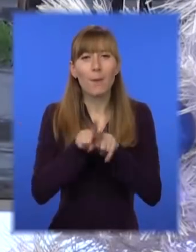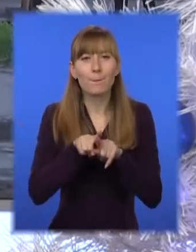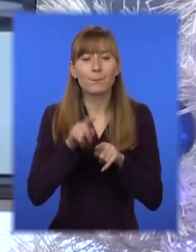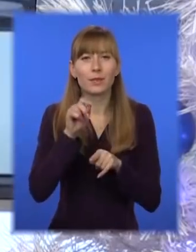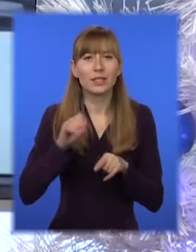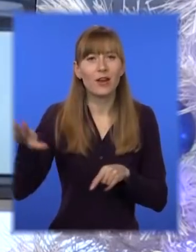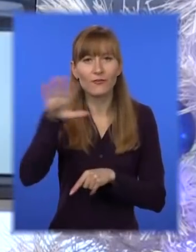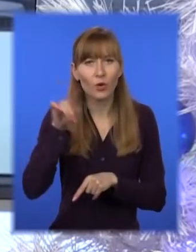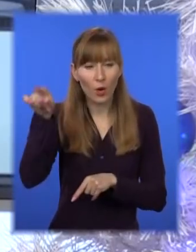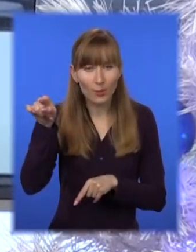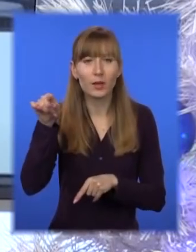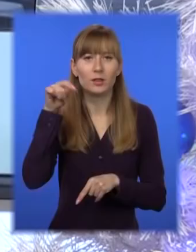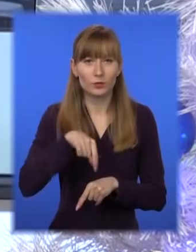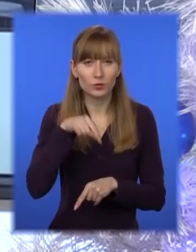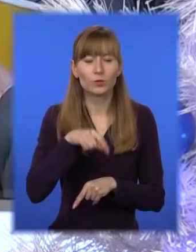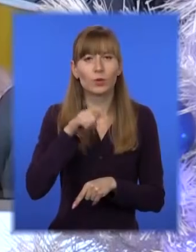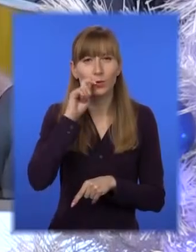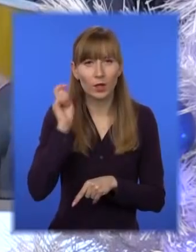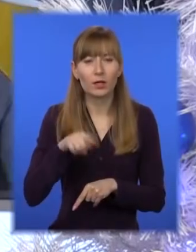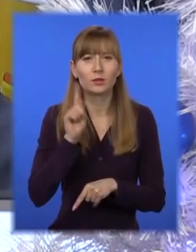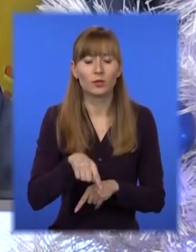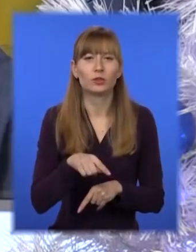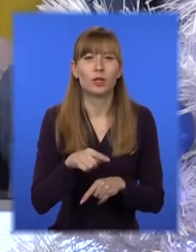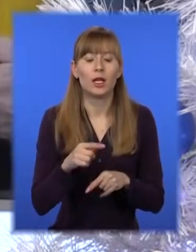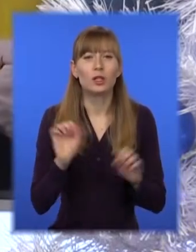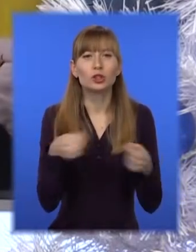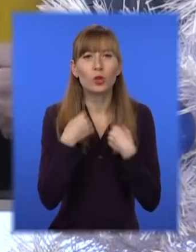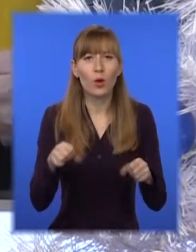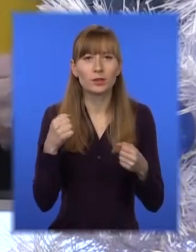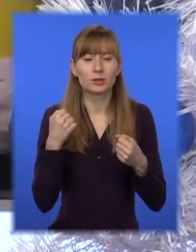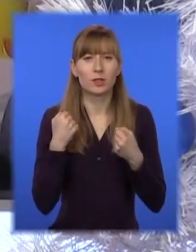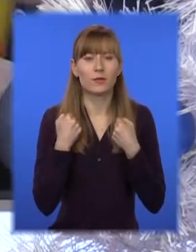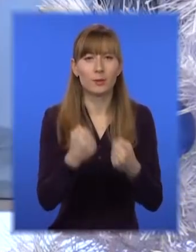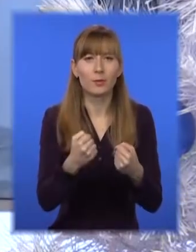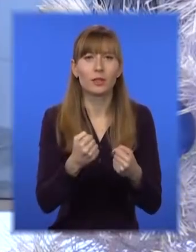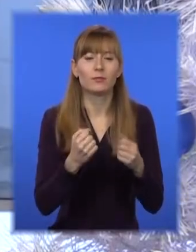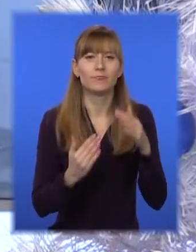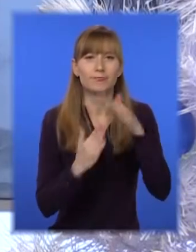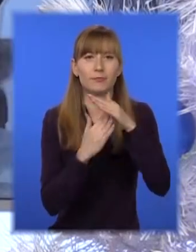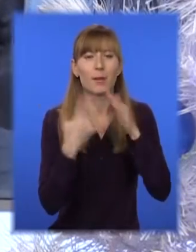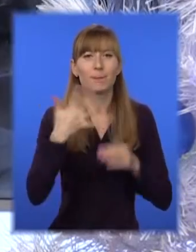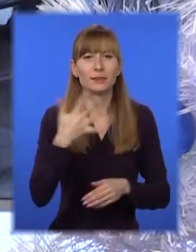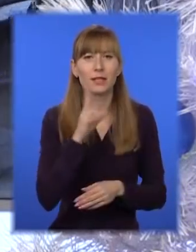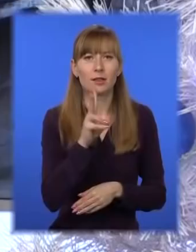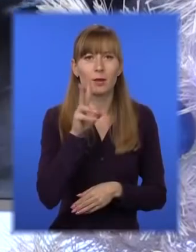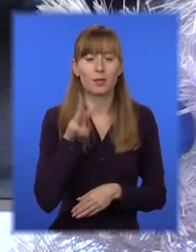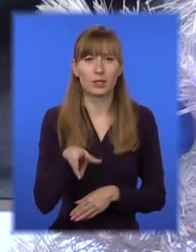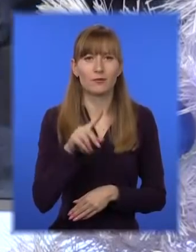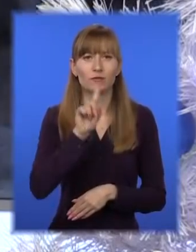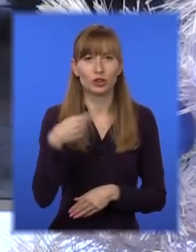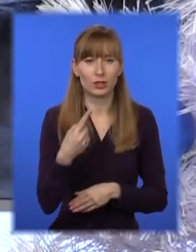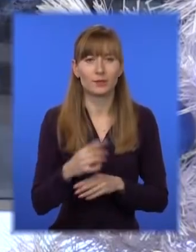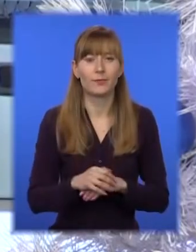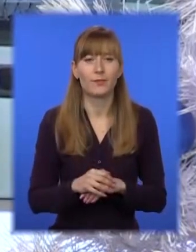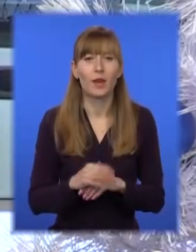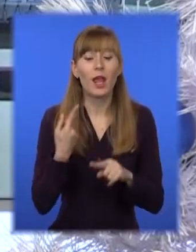країн Європейського Союзу, в межах українських населених пунктів дозволена швидкість пересування 50 км на годину.